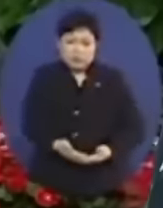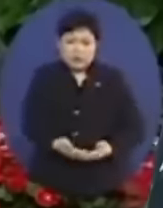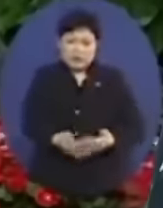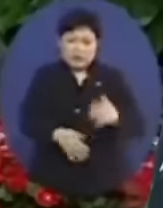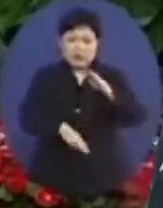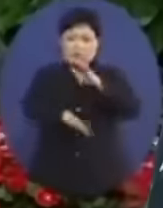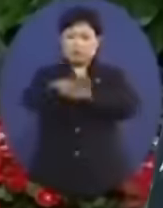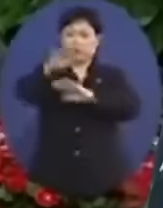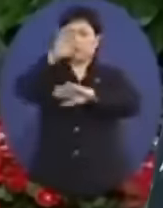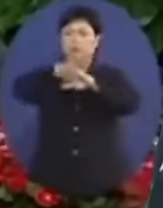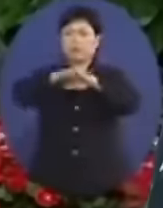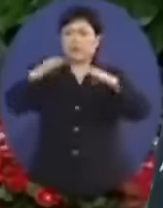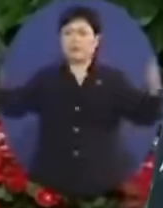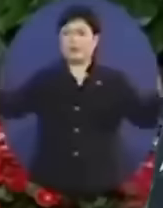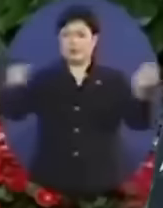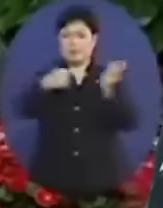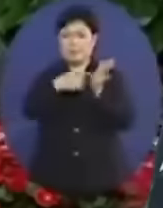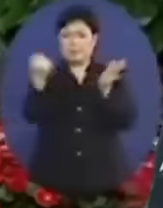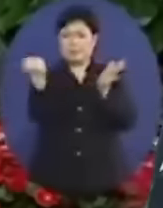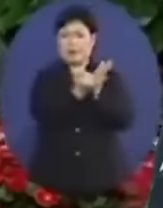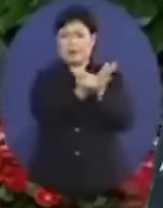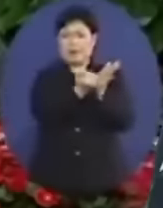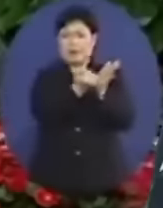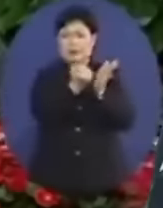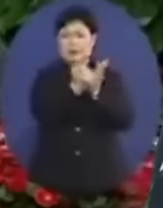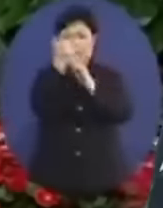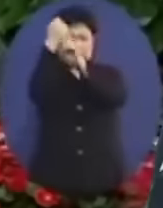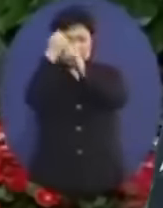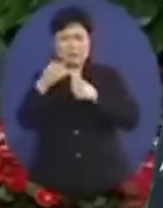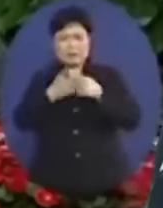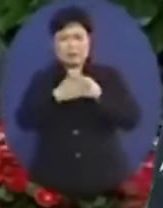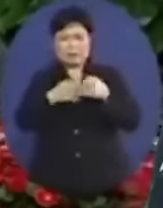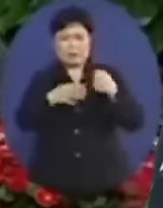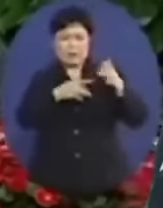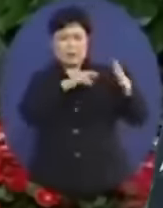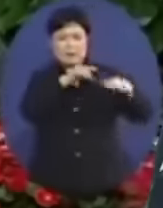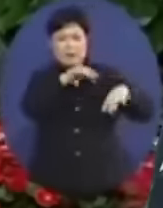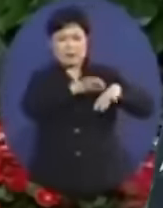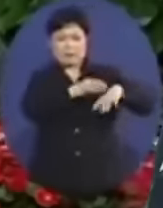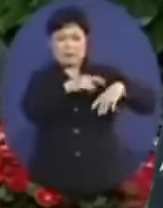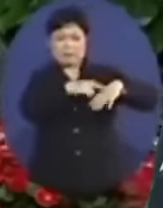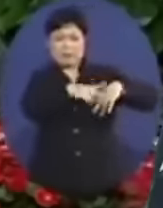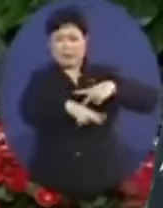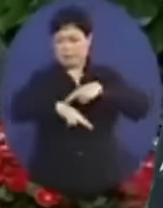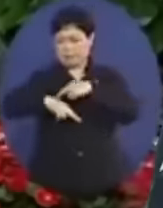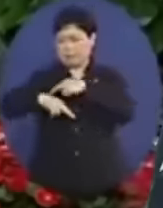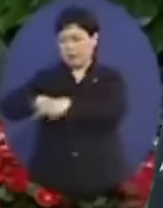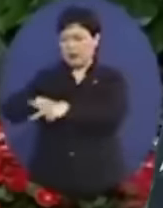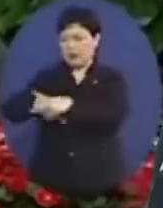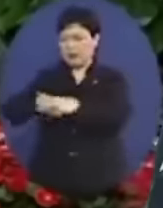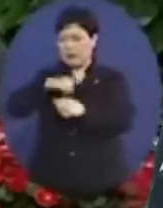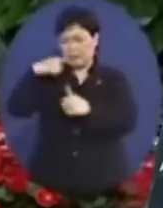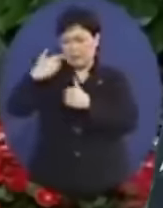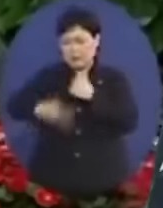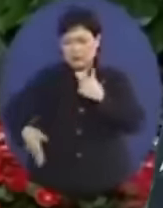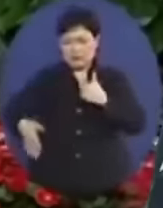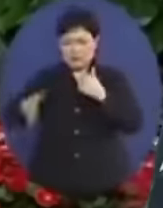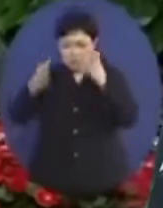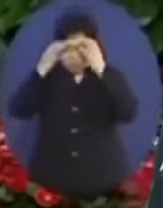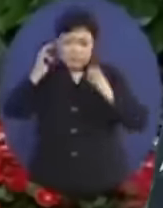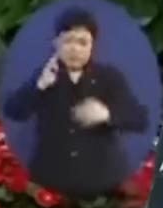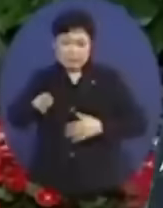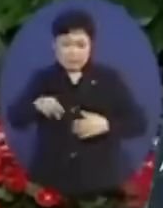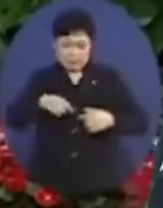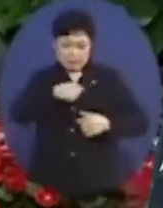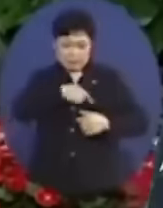박힌 못세 메달리기 때문에 살이 찢어지고 많은 피를 쏟으며 통증이 극심합니다 또한